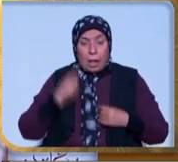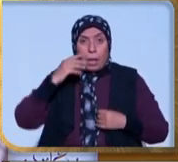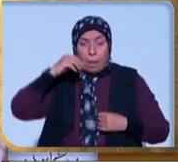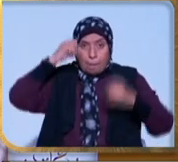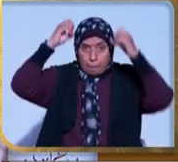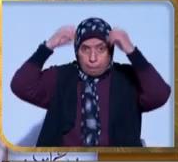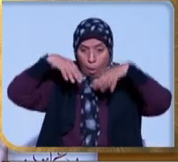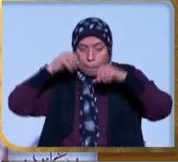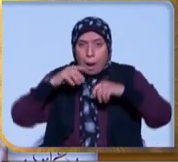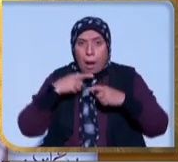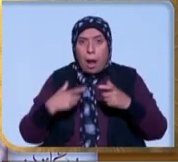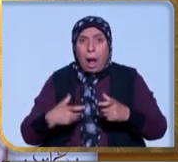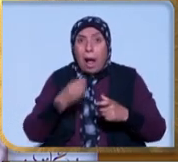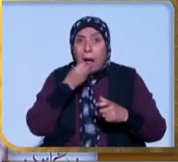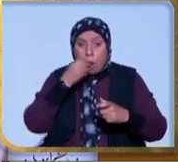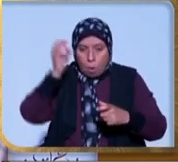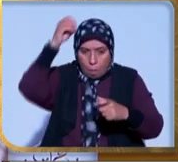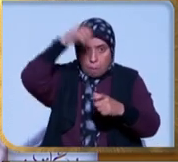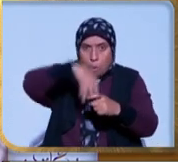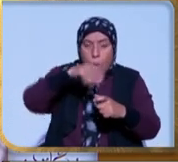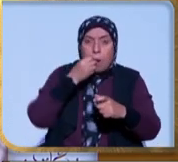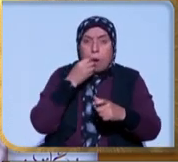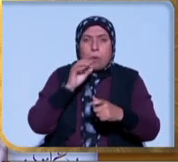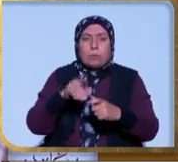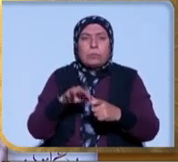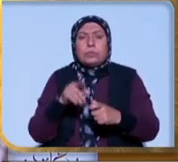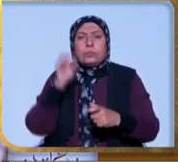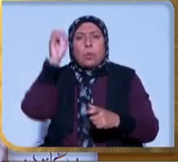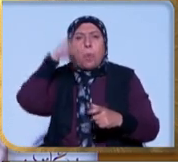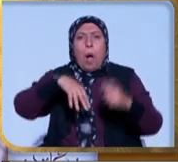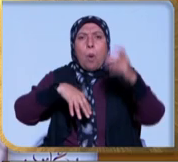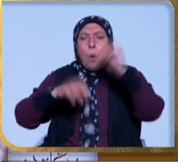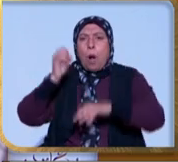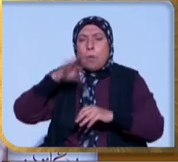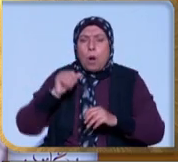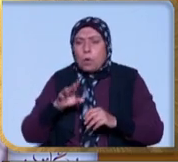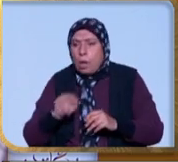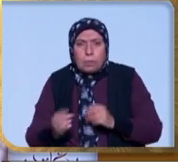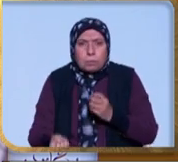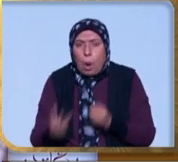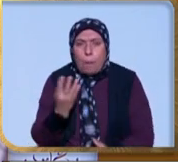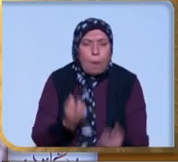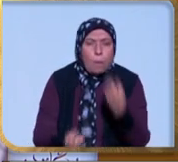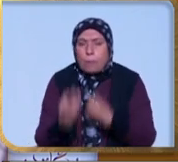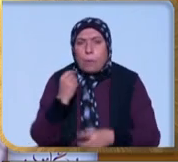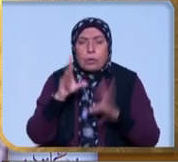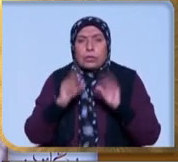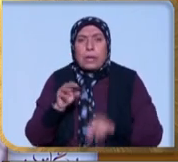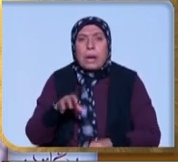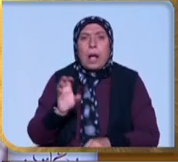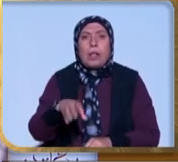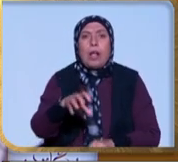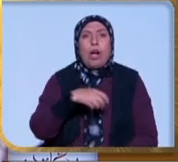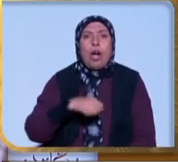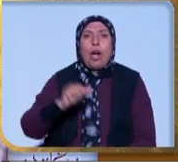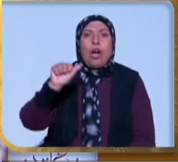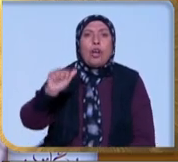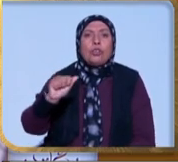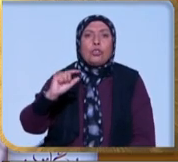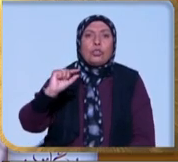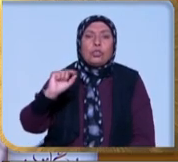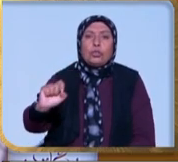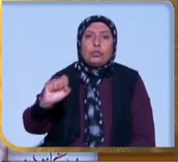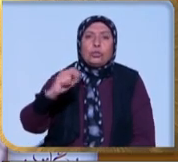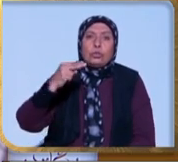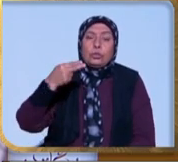ياكلوا، تسقط في أواني وفي الأواني بتاعه الأكل وتقع في الأكل وهم بيطبخوه. فكلما يعني واحد منهم